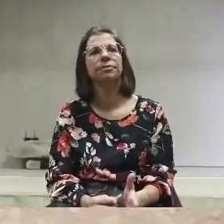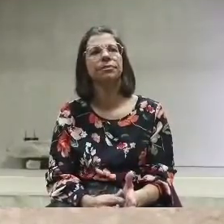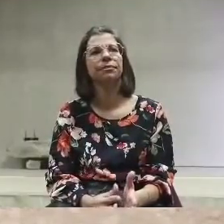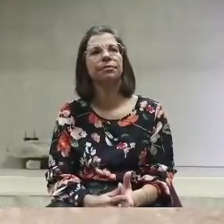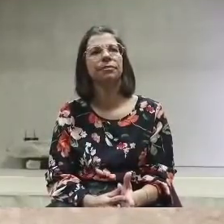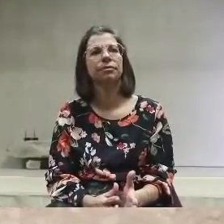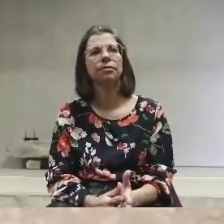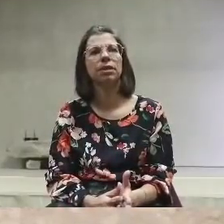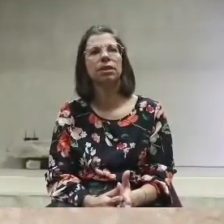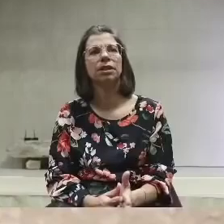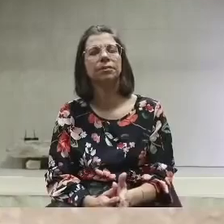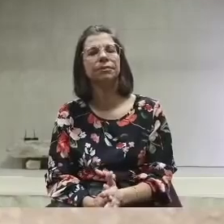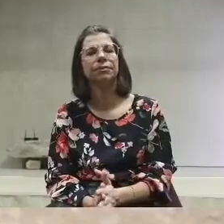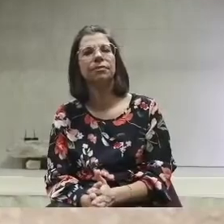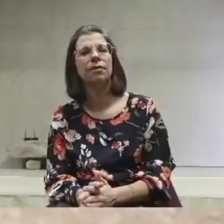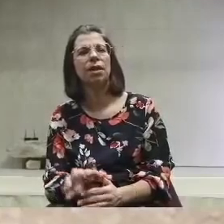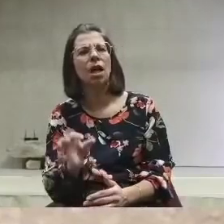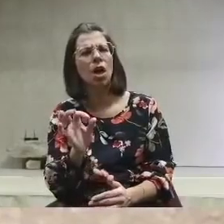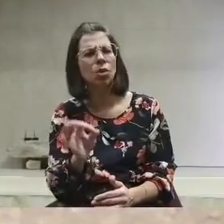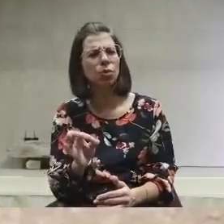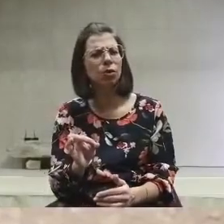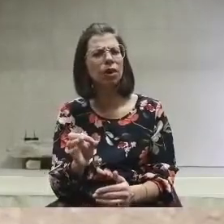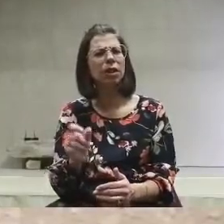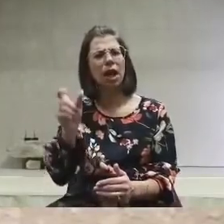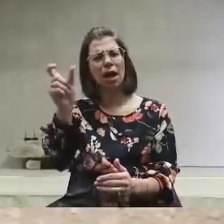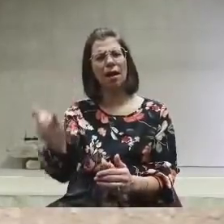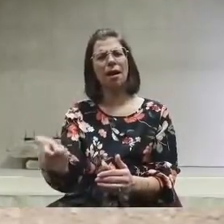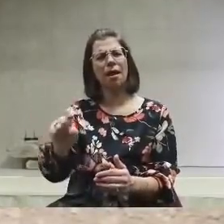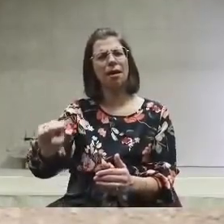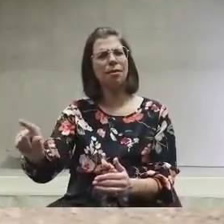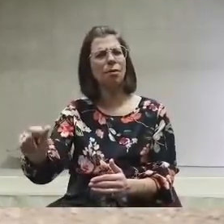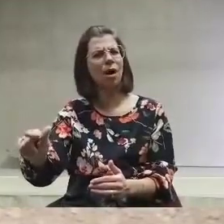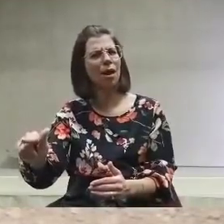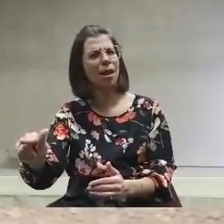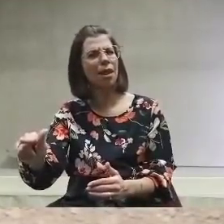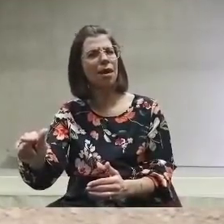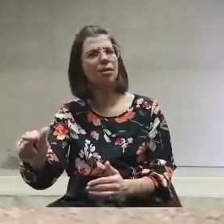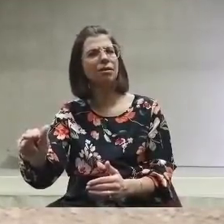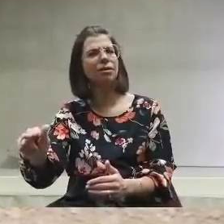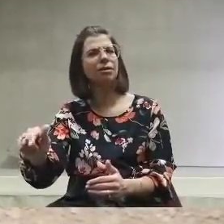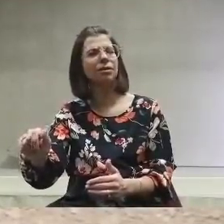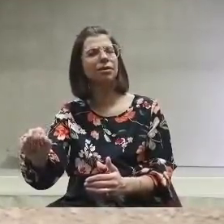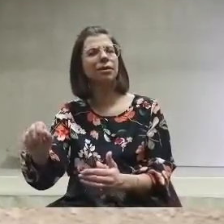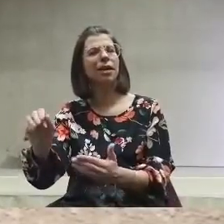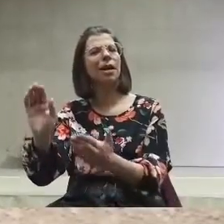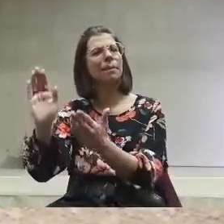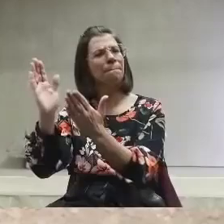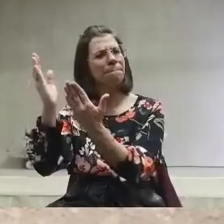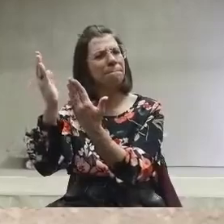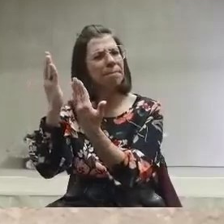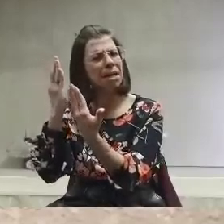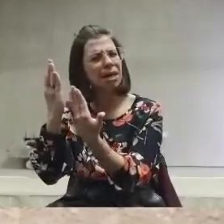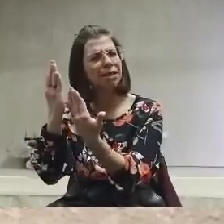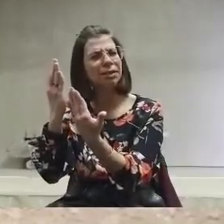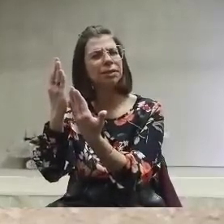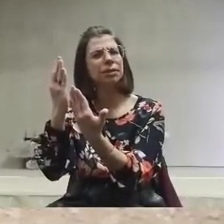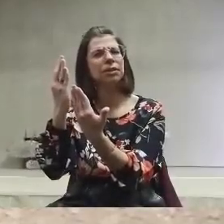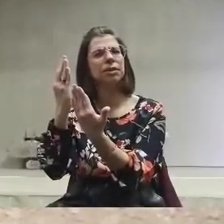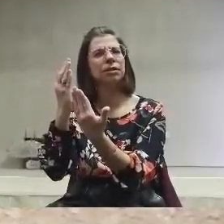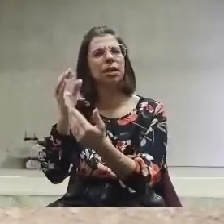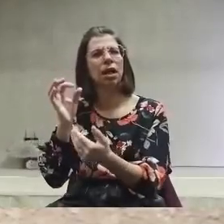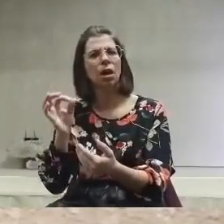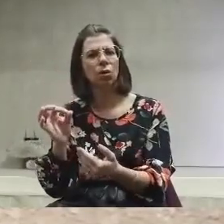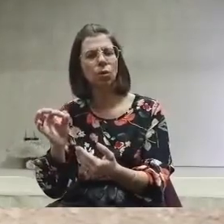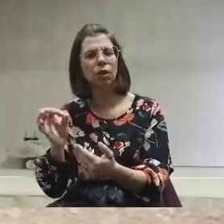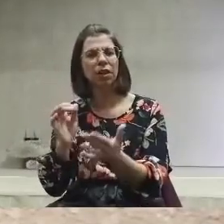l'a transformé en bénédiction. Lui devenant péché et malédiction, il prend la malédiction et il nous donne sa